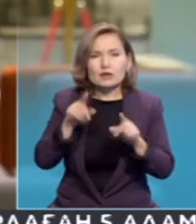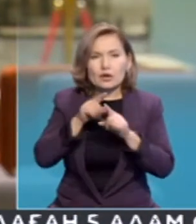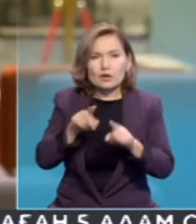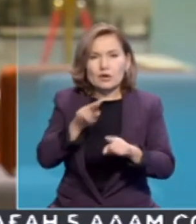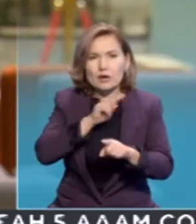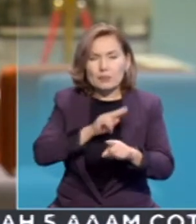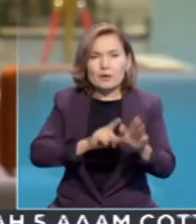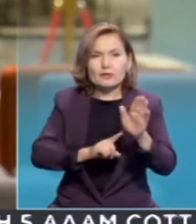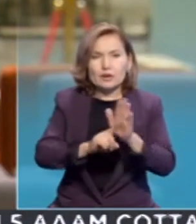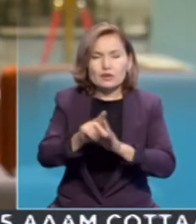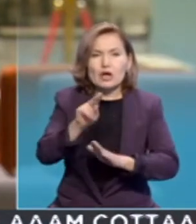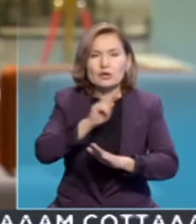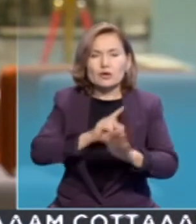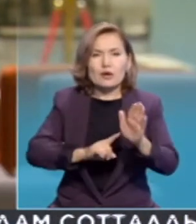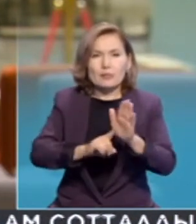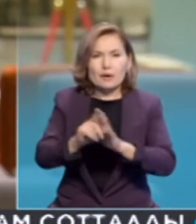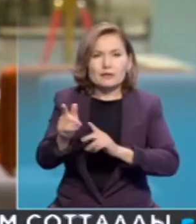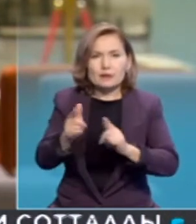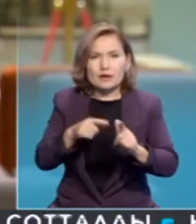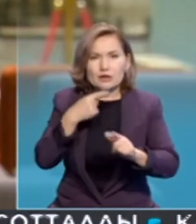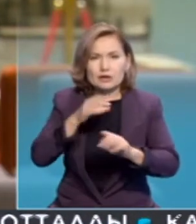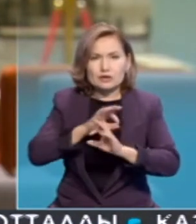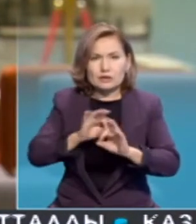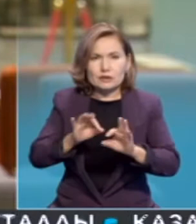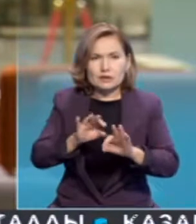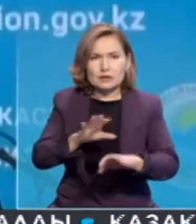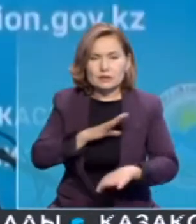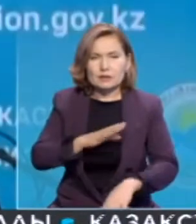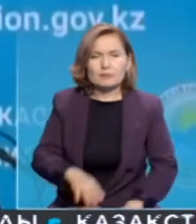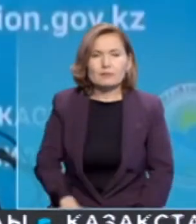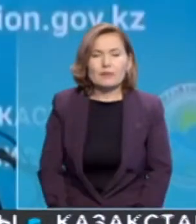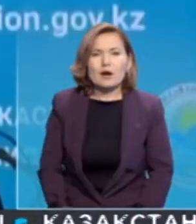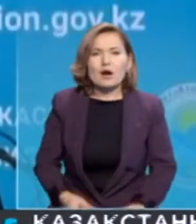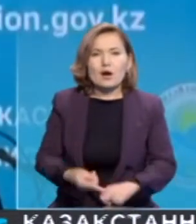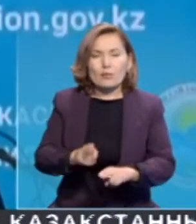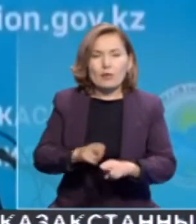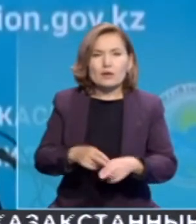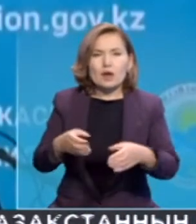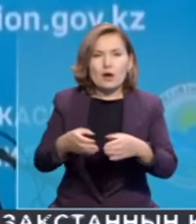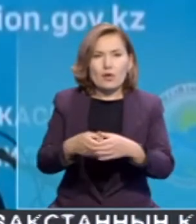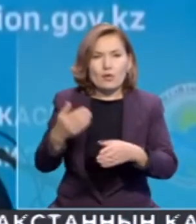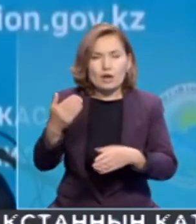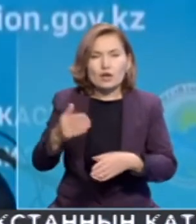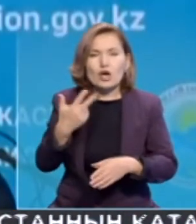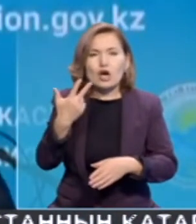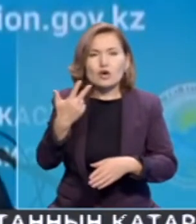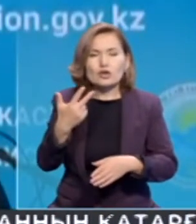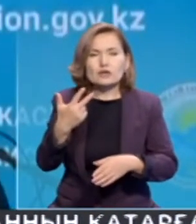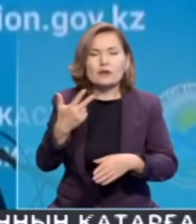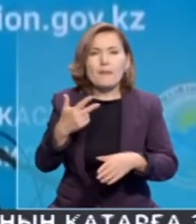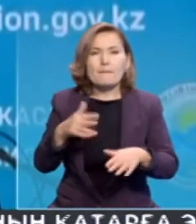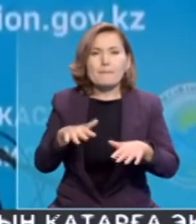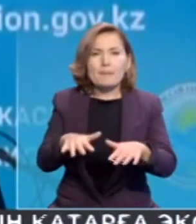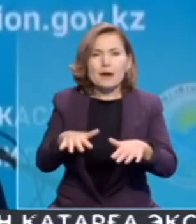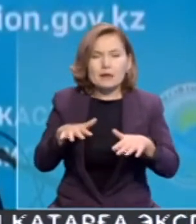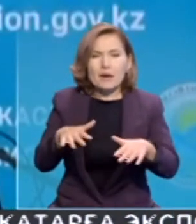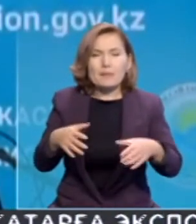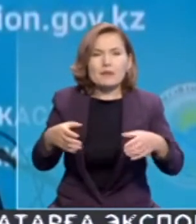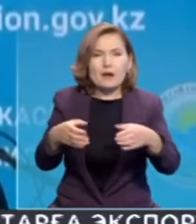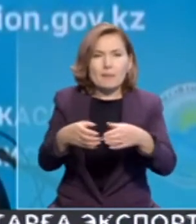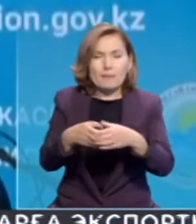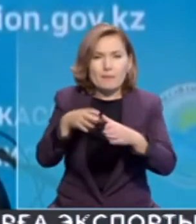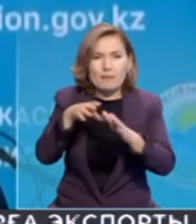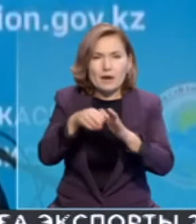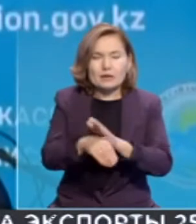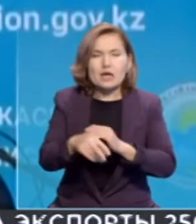берісімен жұмысқа кірісуге дайын екенін жеткізді. Ол коалицияға 3 парламенттік партия және 20-дан